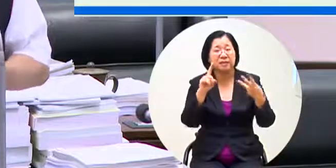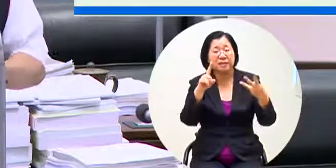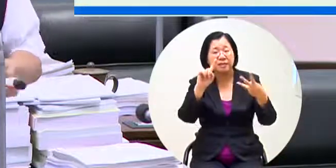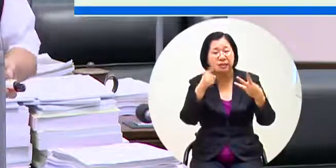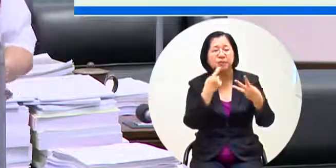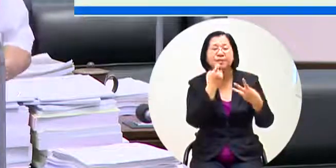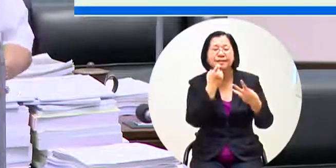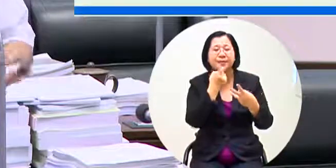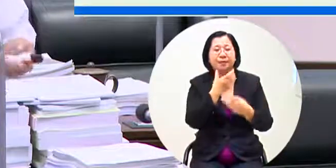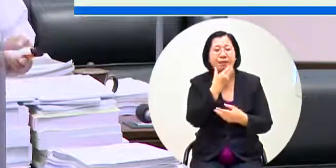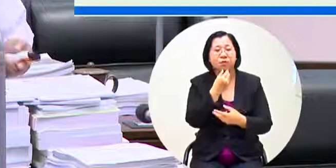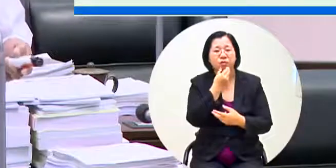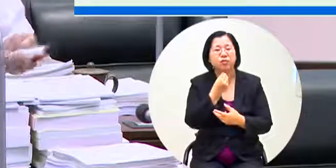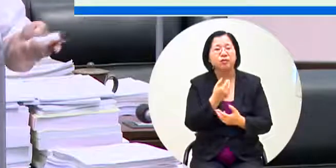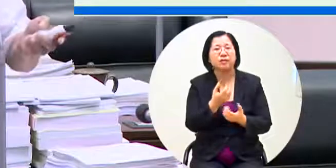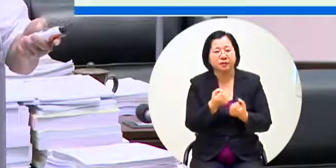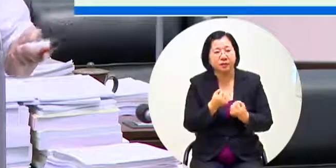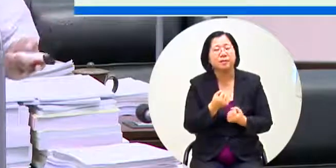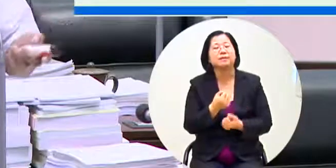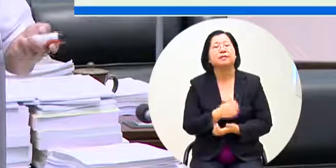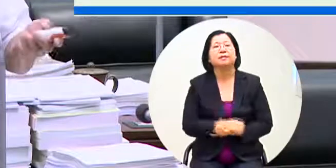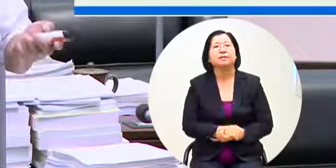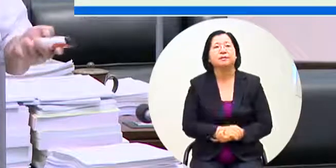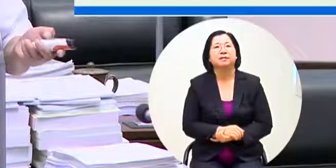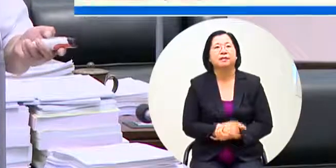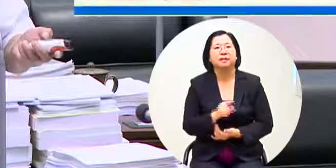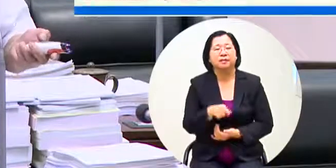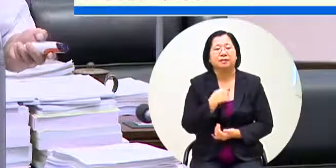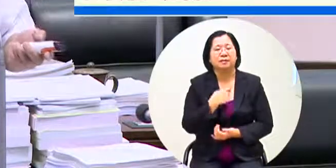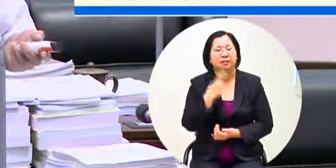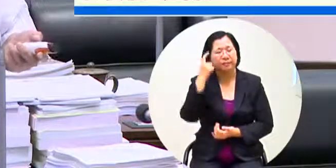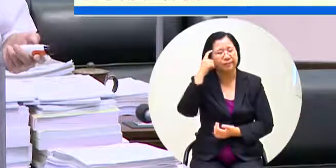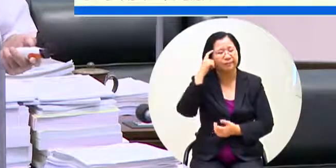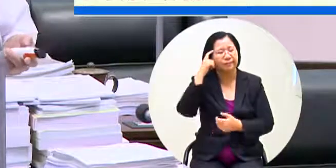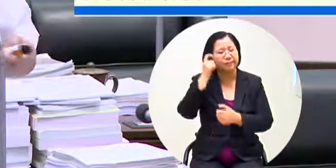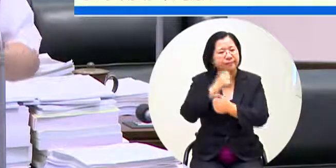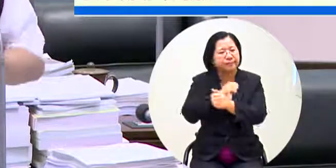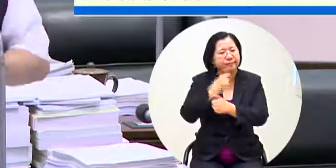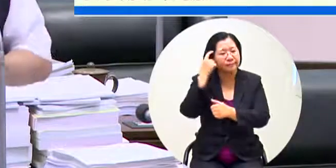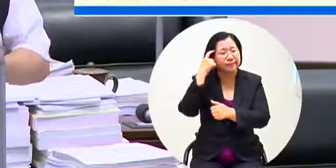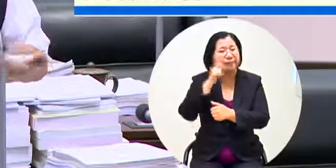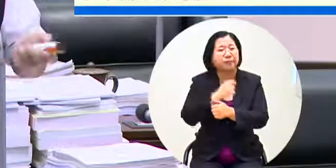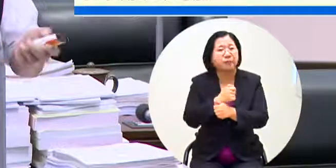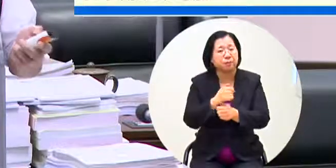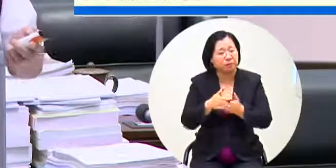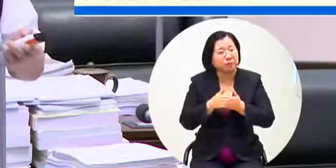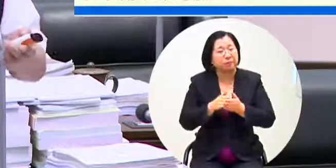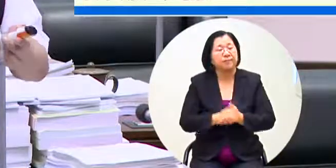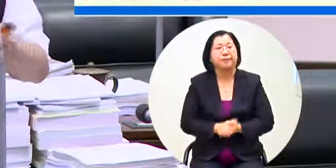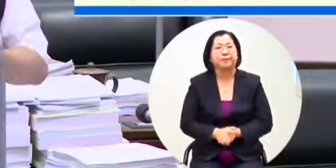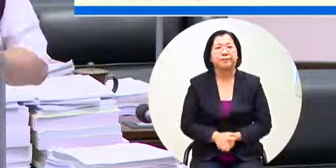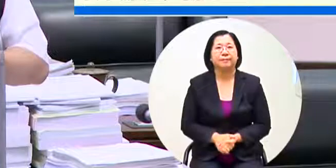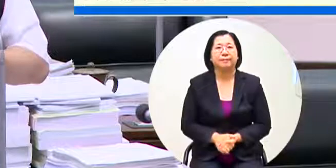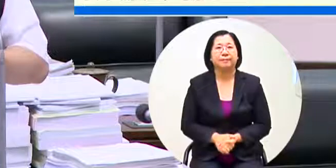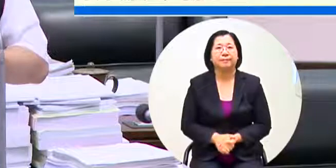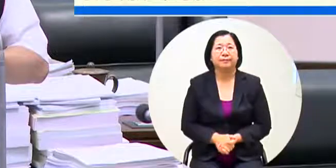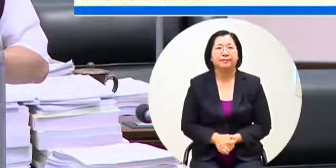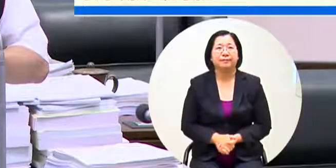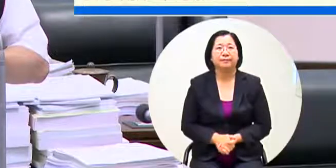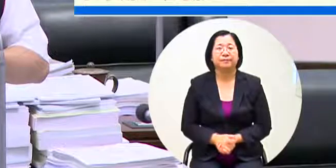分是不是咱来爱做探讨啦吼？我想平平啦吼，平平弄这缴税